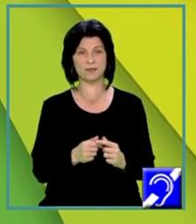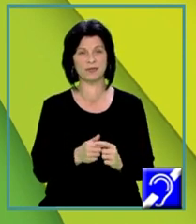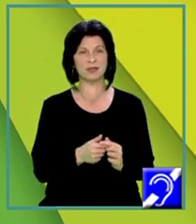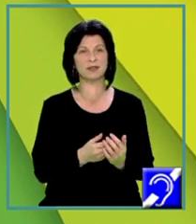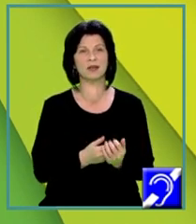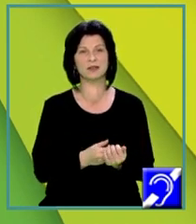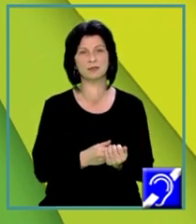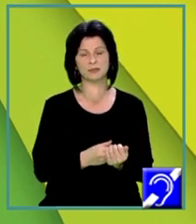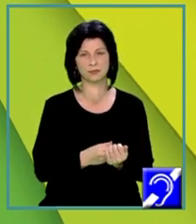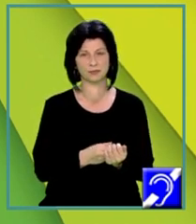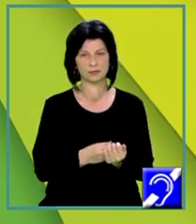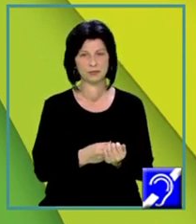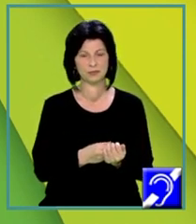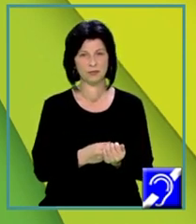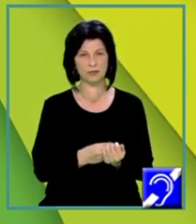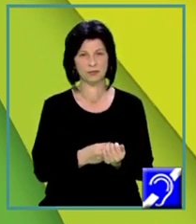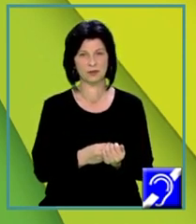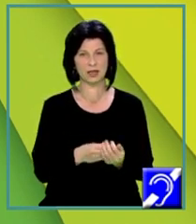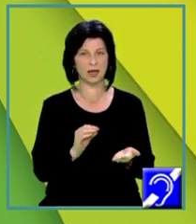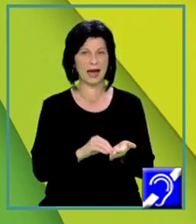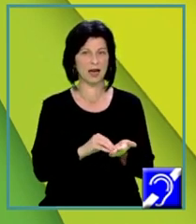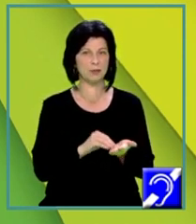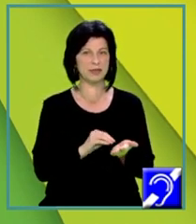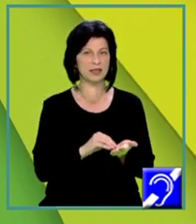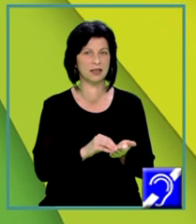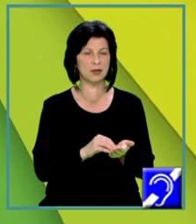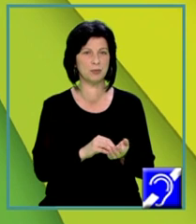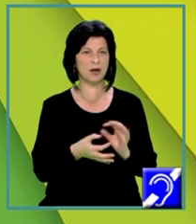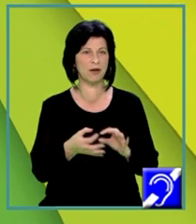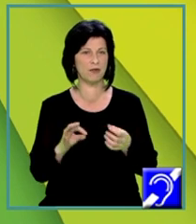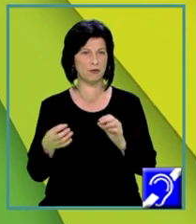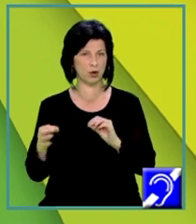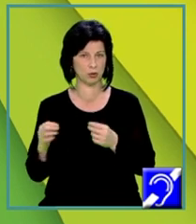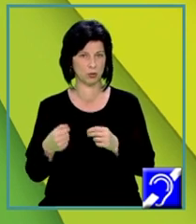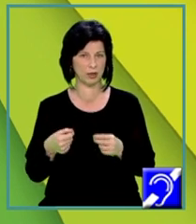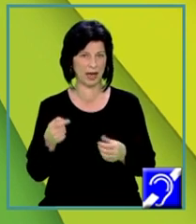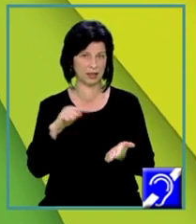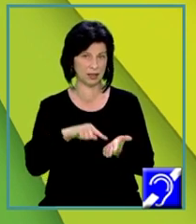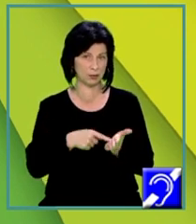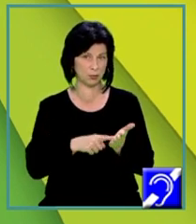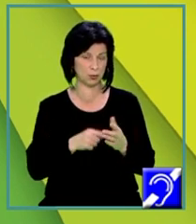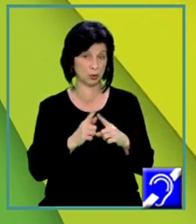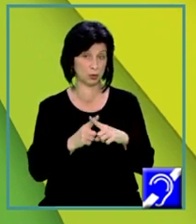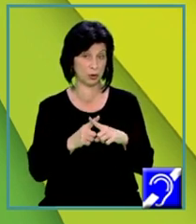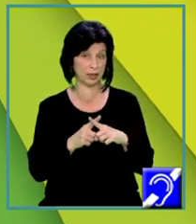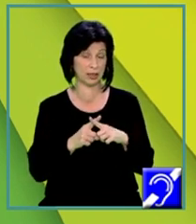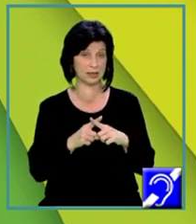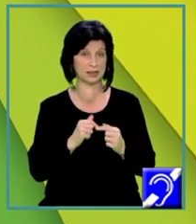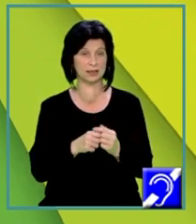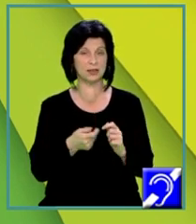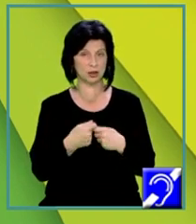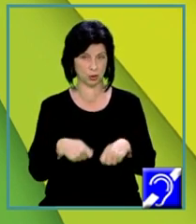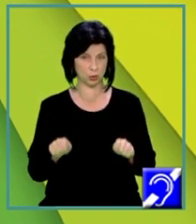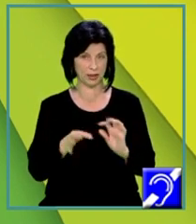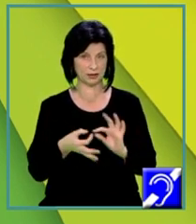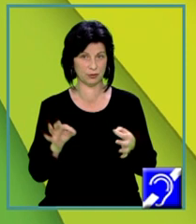totul plus așa aplicată în punctul x înseamnă funcție plangea aplicată în punctul x plus funcția H aplicată în puncte fixe